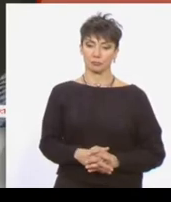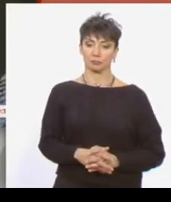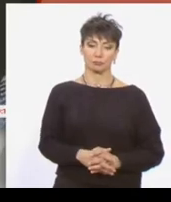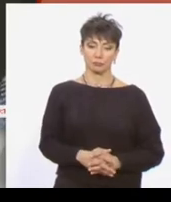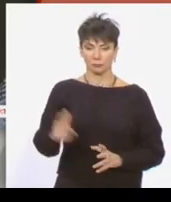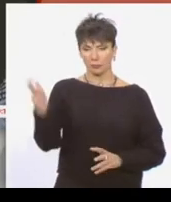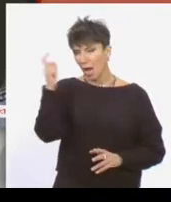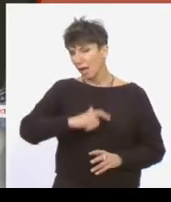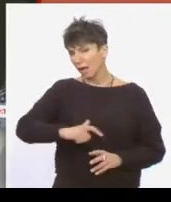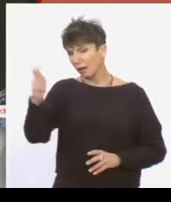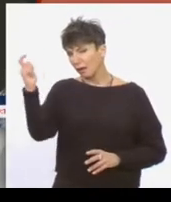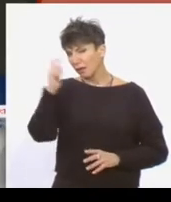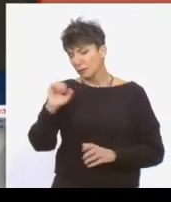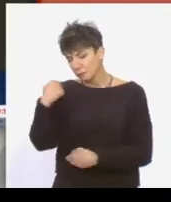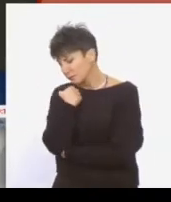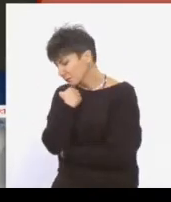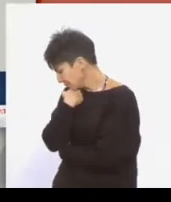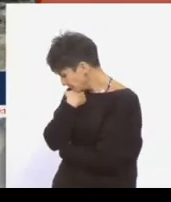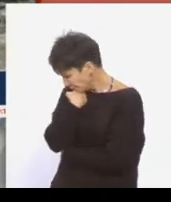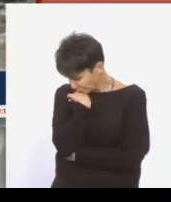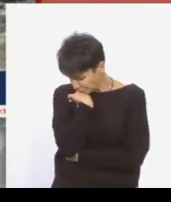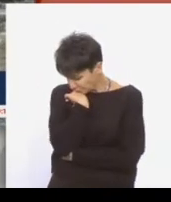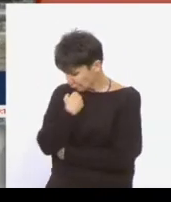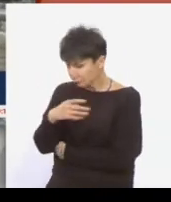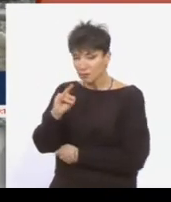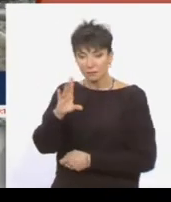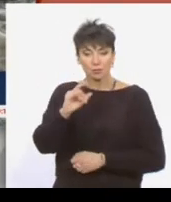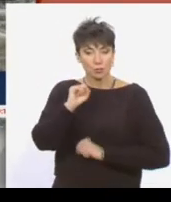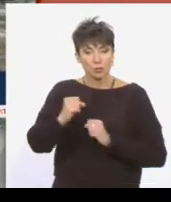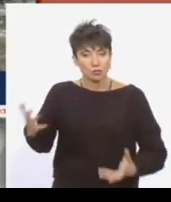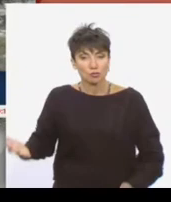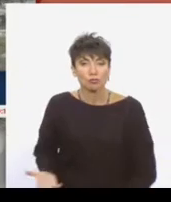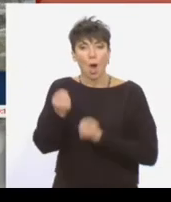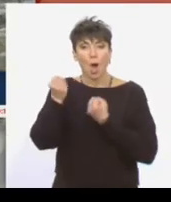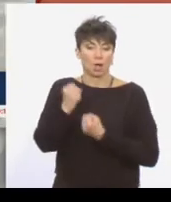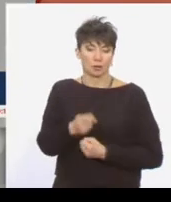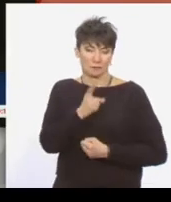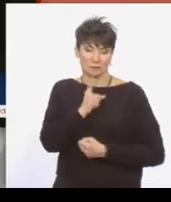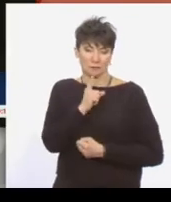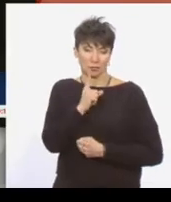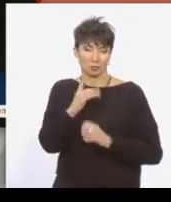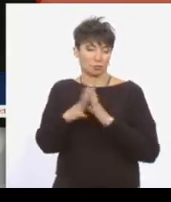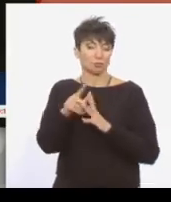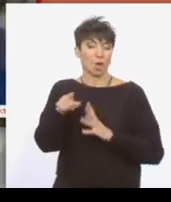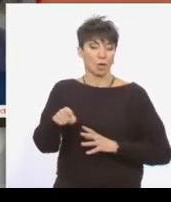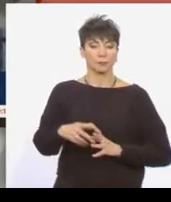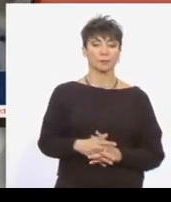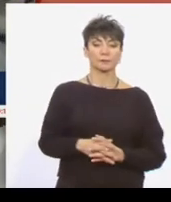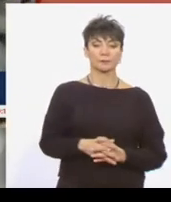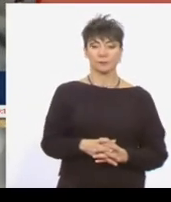Με δάκρυα στα μάτια παίρνουν αγκαλιά τα ζώα τους και προσπαθούν να τα σώσουν από την κόλαση του πολέμου.